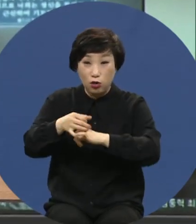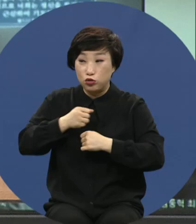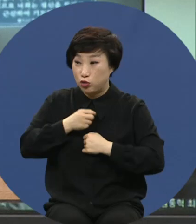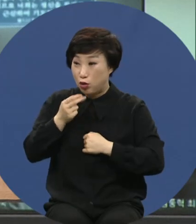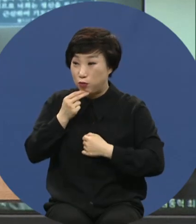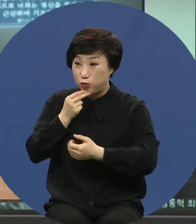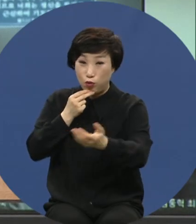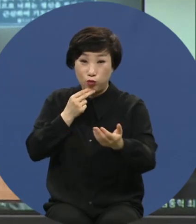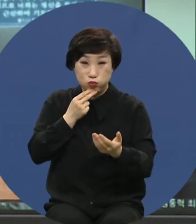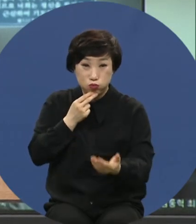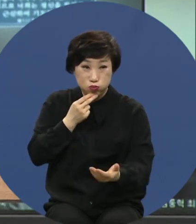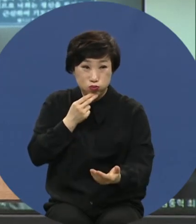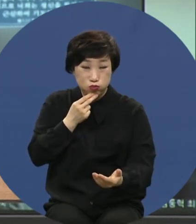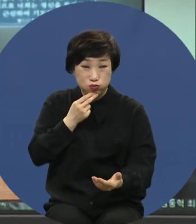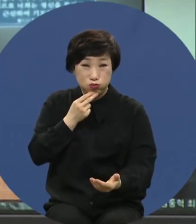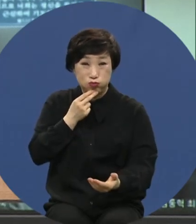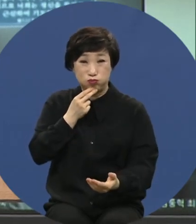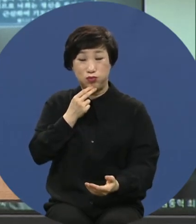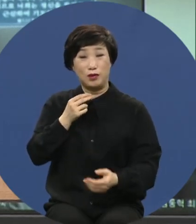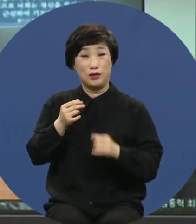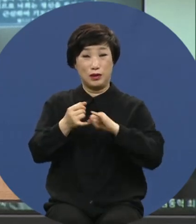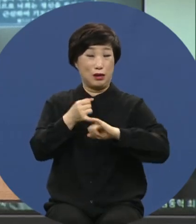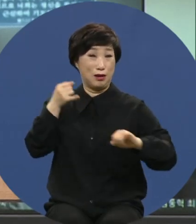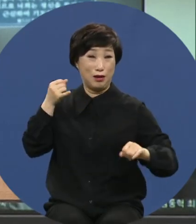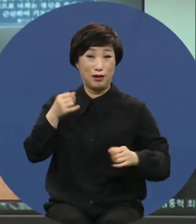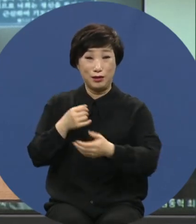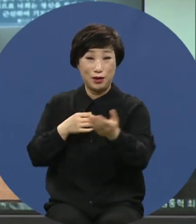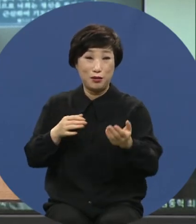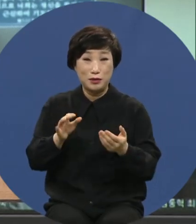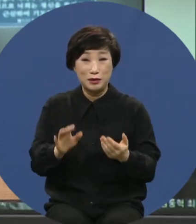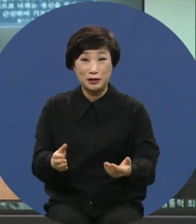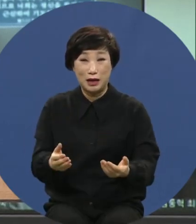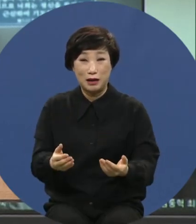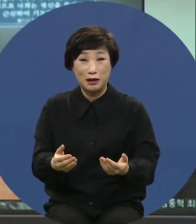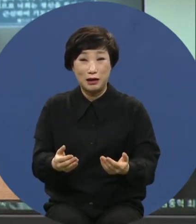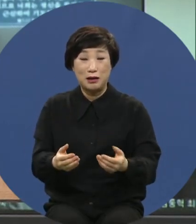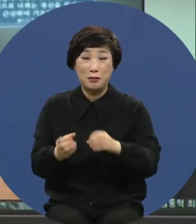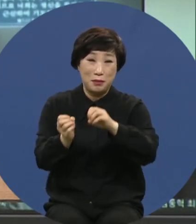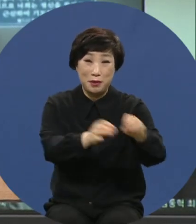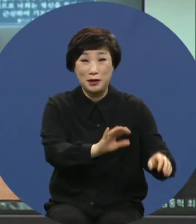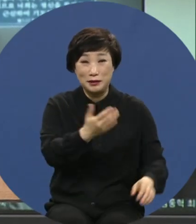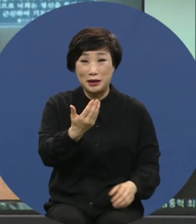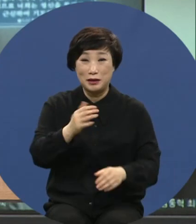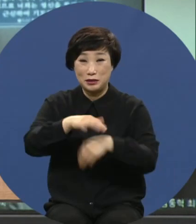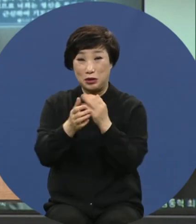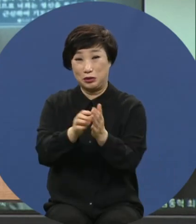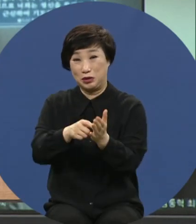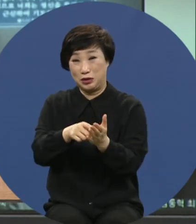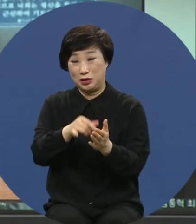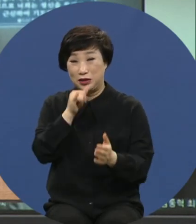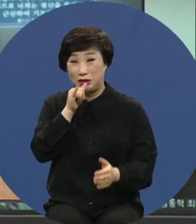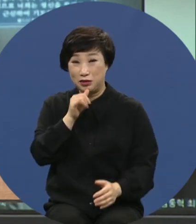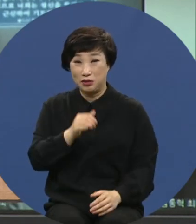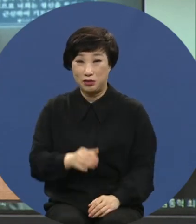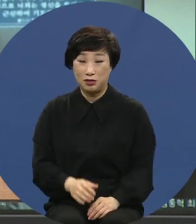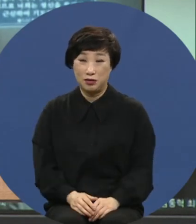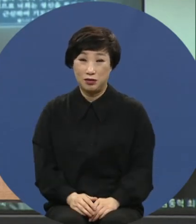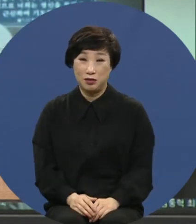지키지 못했다면 그는 약속을 지키지 못한 자로서 버림받을 수밖에 없다고 성경은 말하고 있다 이